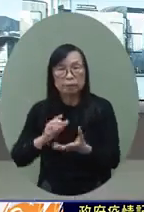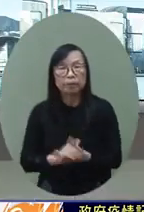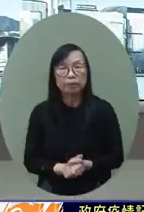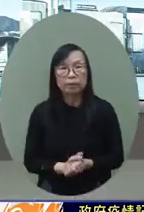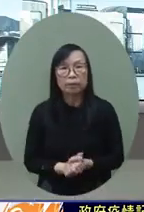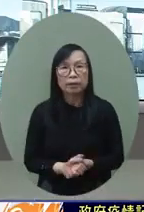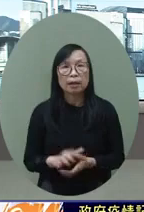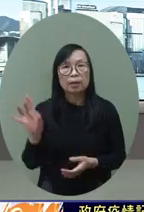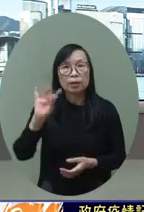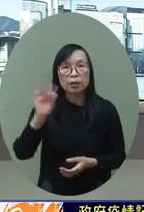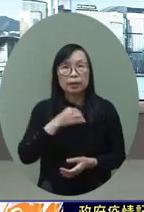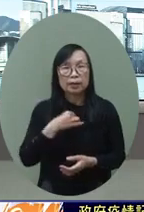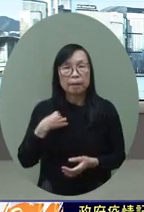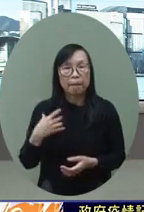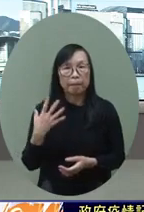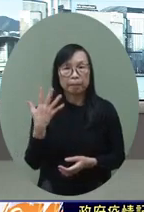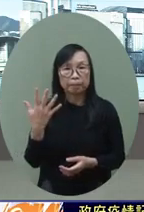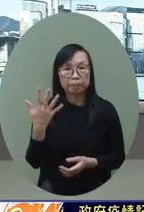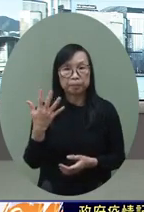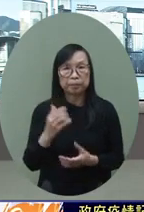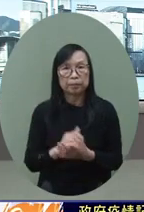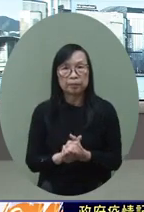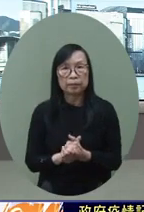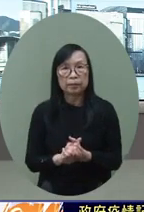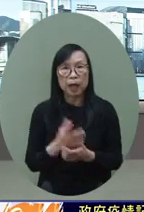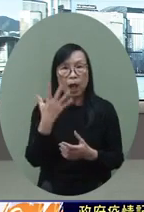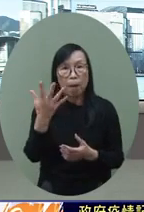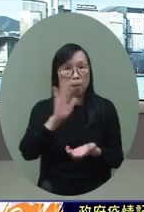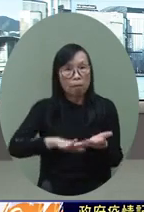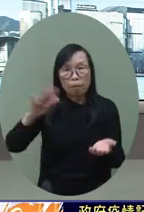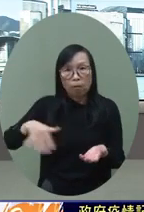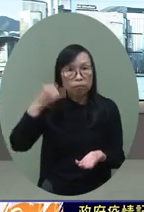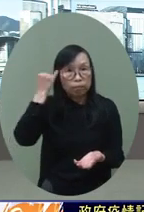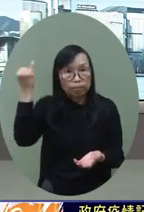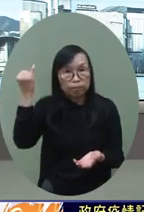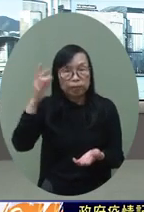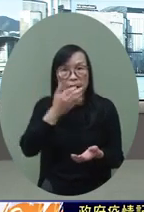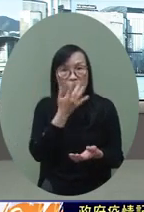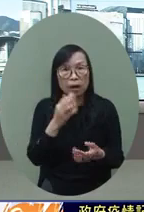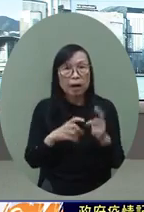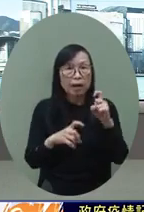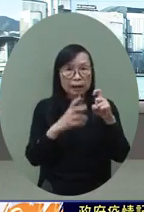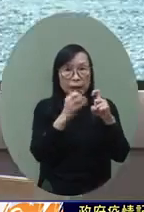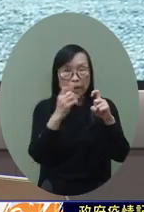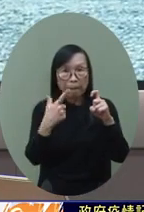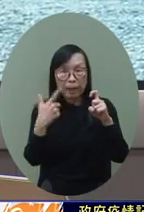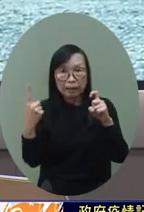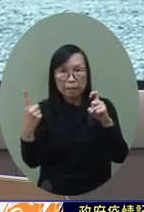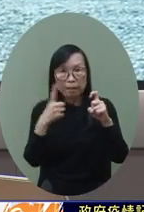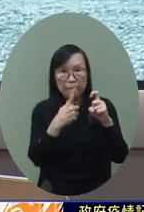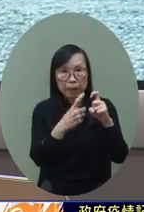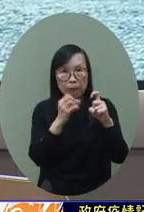請張醫生， 嗰五個暫時找不到源頭的個案編號是